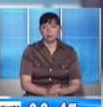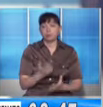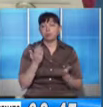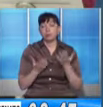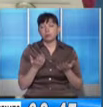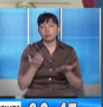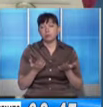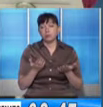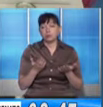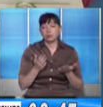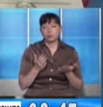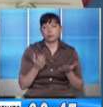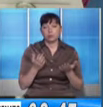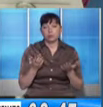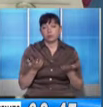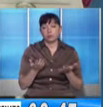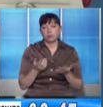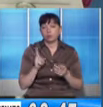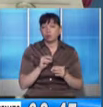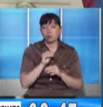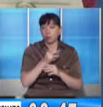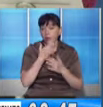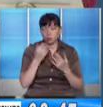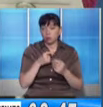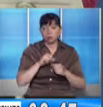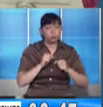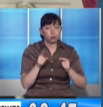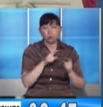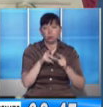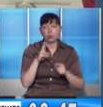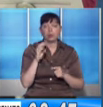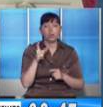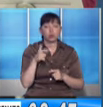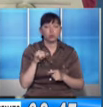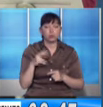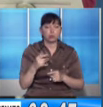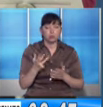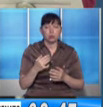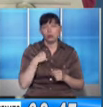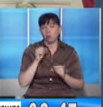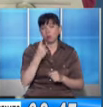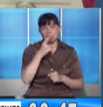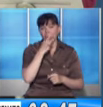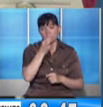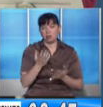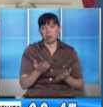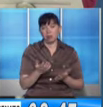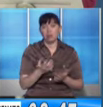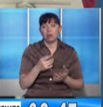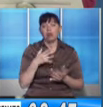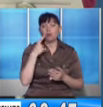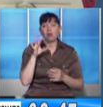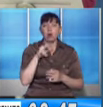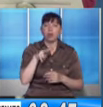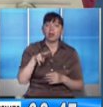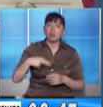Dacă nu mai aveți nimic de adăugat, nici dumneavoastră, domnule Terguță? Eu vreau să spun doar un singur lucru, pentru că vorbea despre